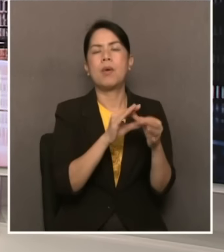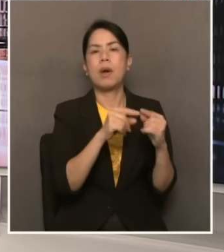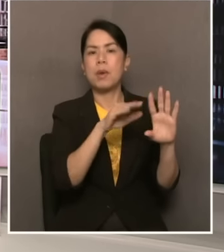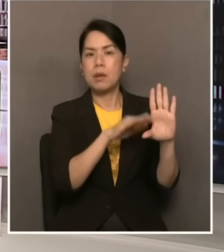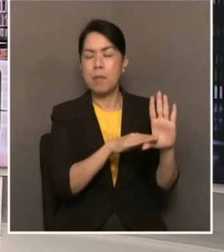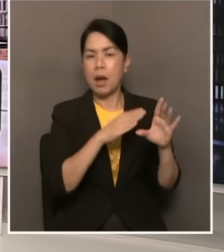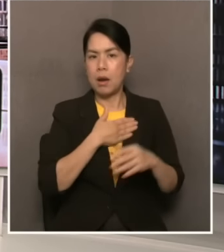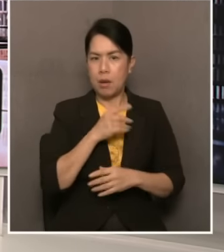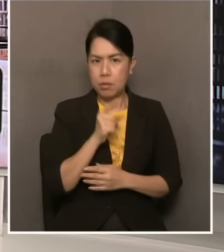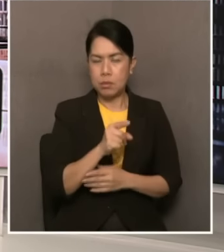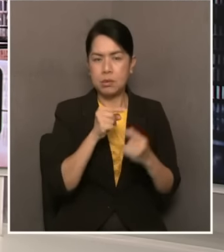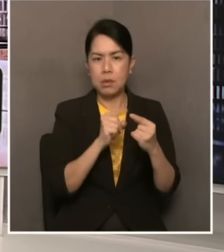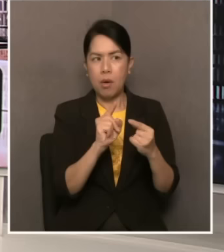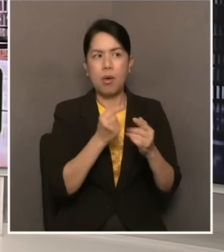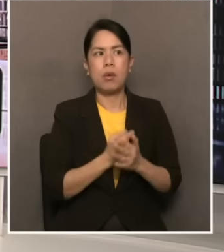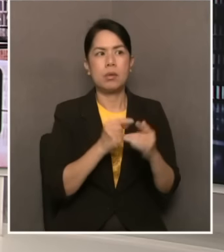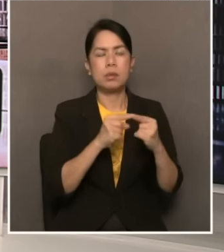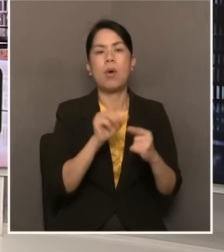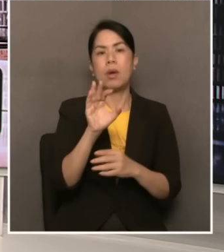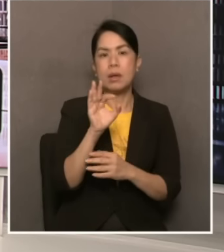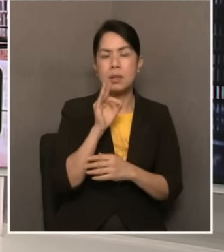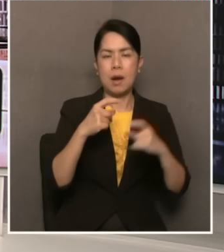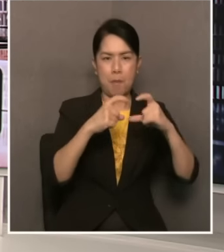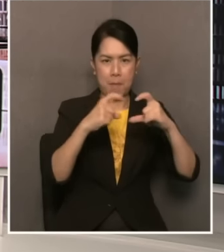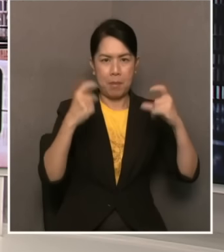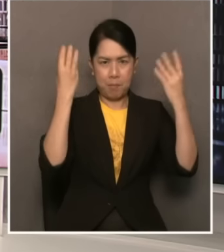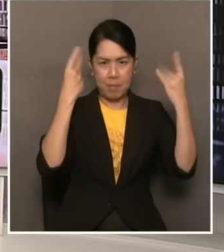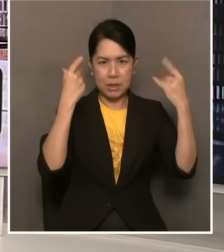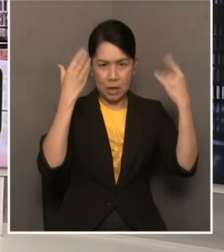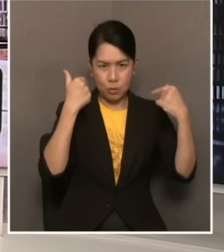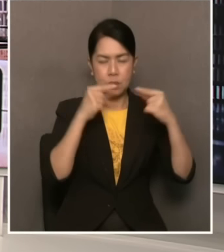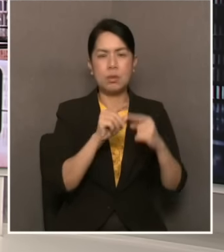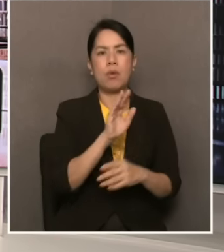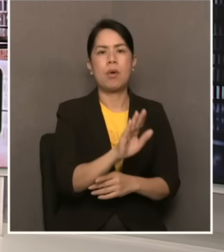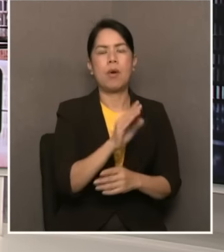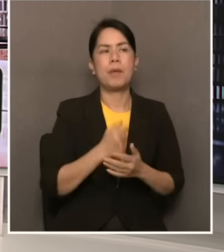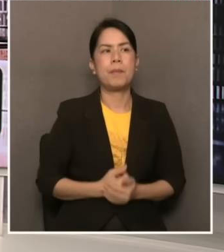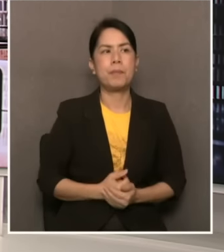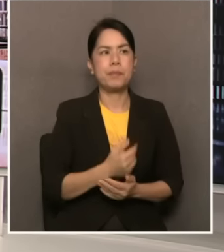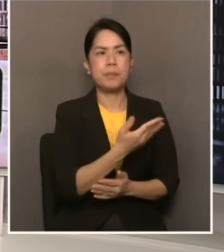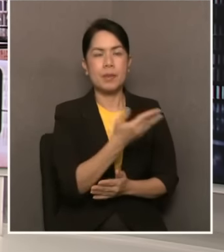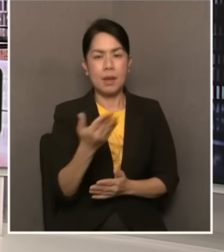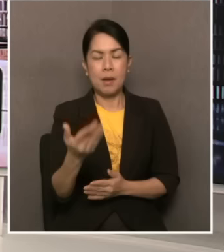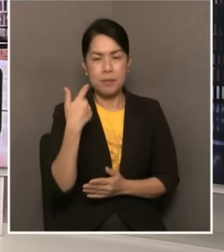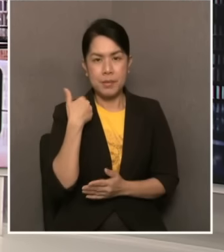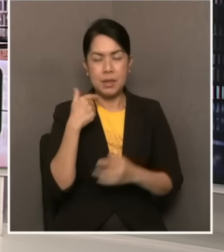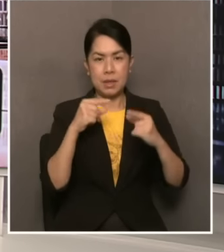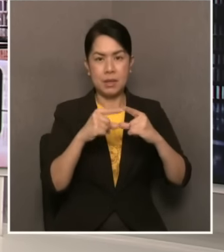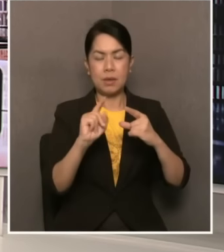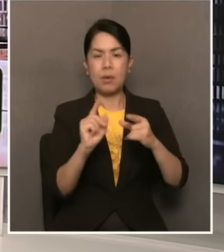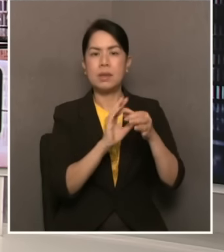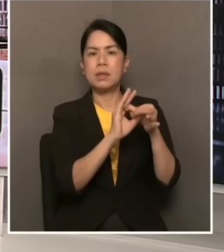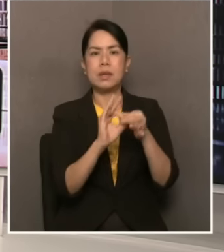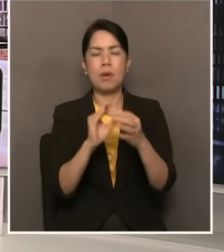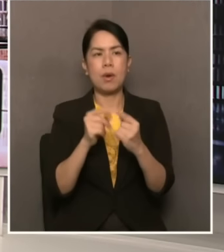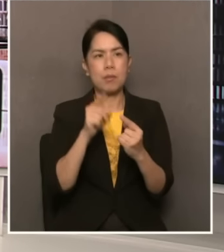ต้องเหือกสมัครด้วยบัตวประาชน ผ่านแพลิเคชันทางรัษก่อนนะคะหงจากนั้น ก็จะเข้าสู่หนาของการที่ต้อง